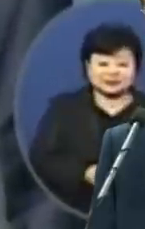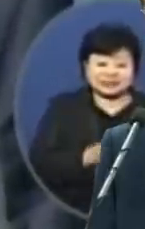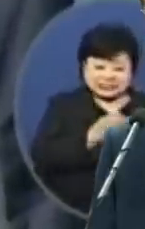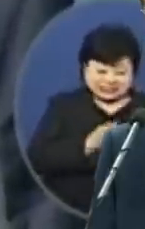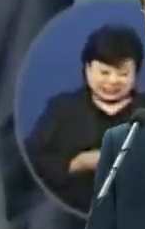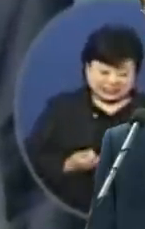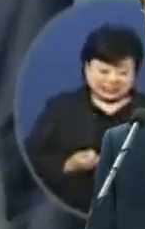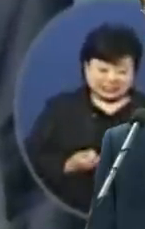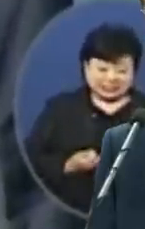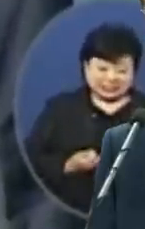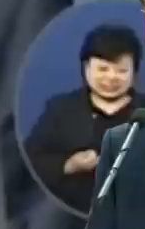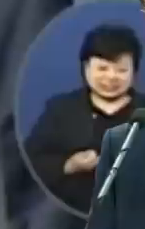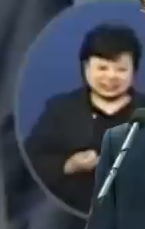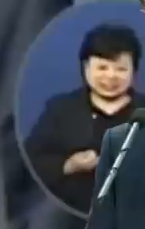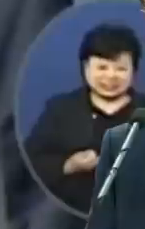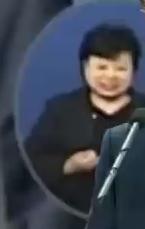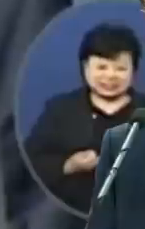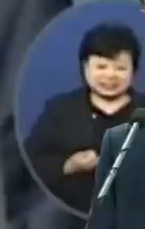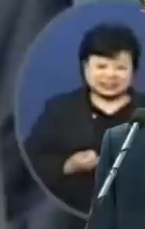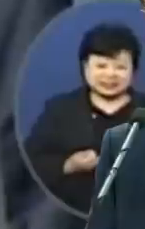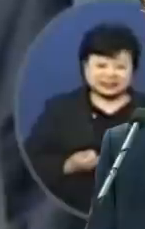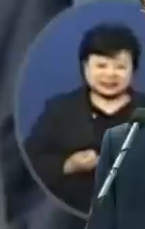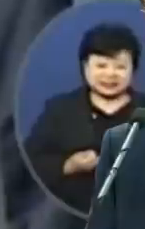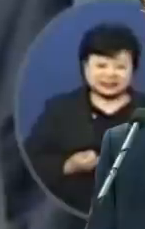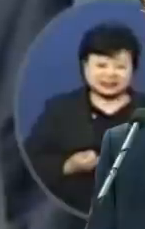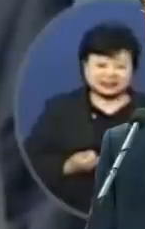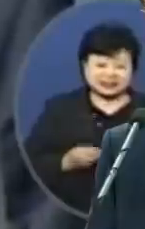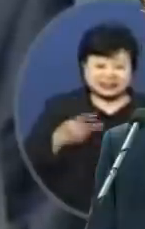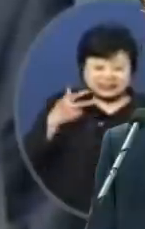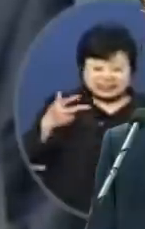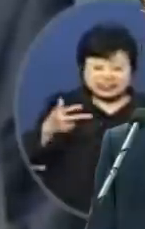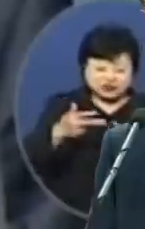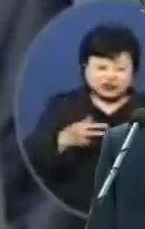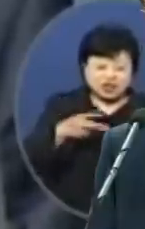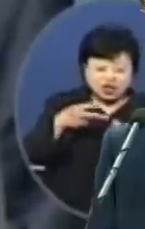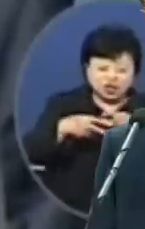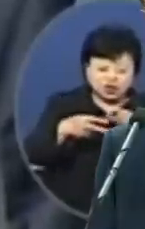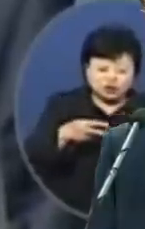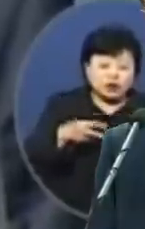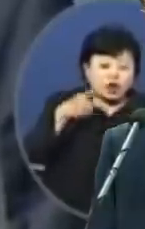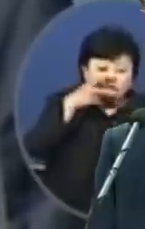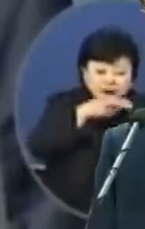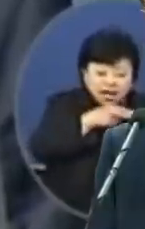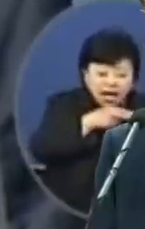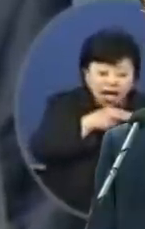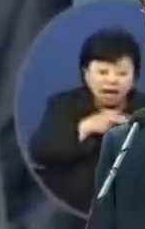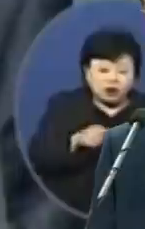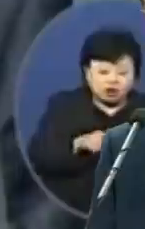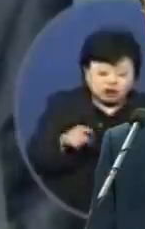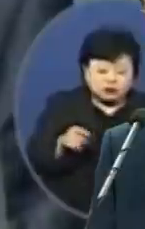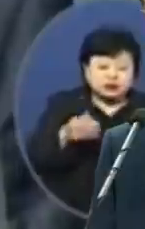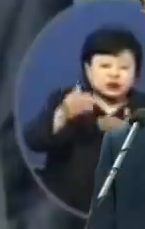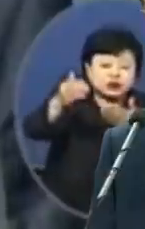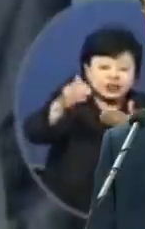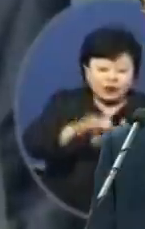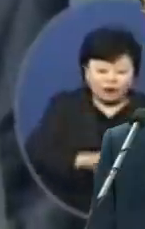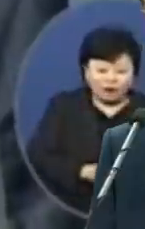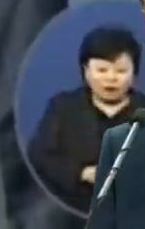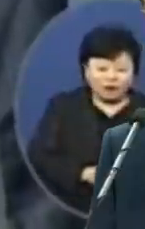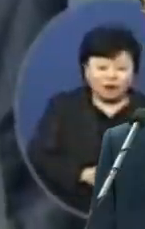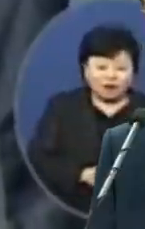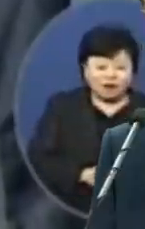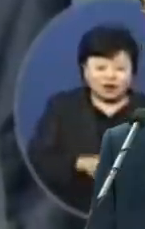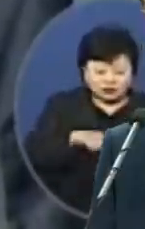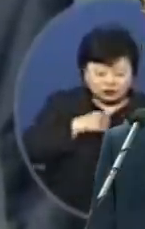제자들이 하는 말이 물론 앞에 나가서 일주일에 이틀 금식하고 십일조도 바치고